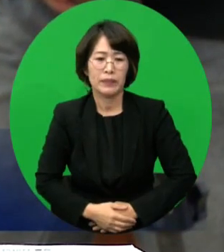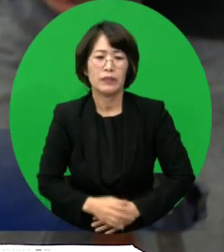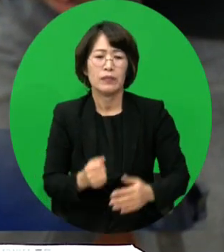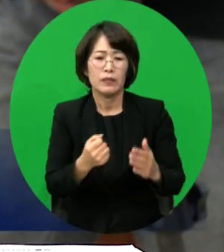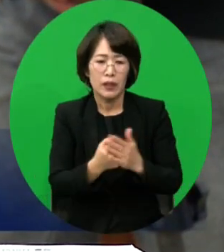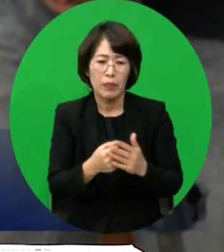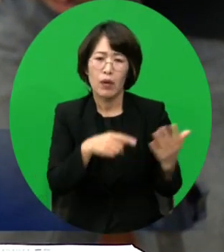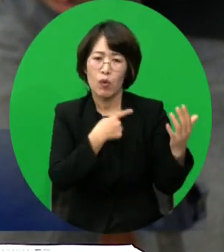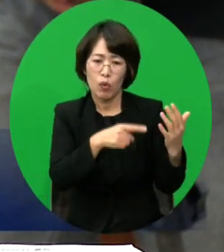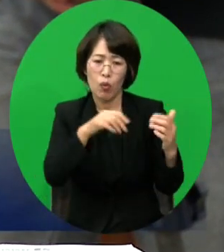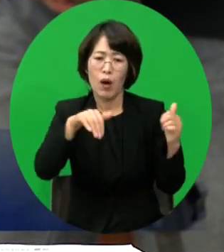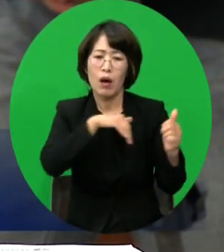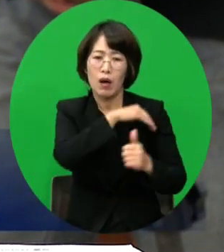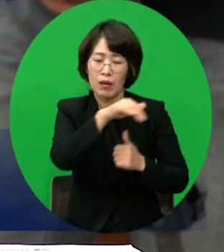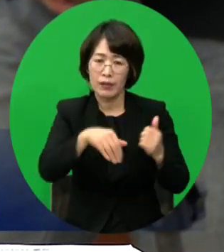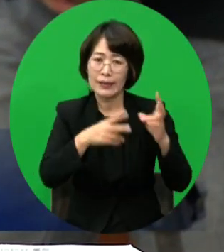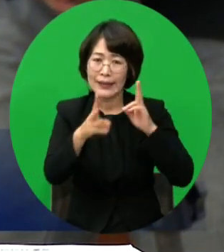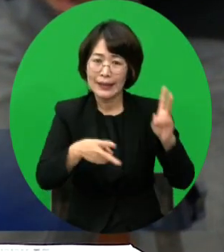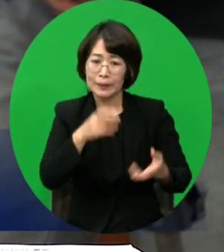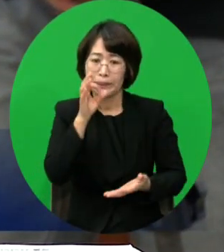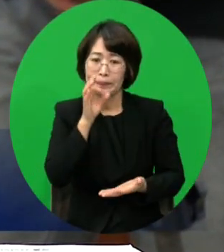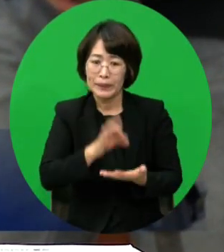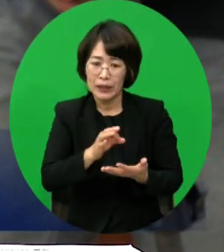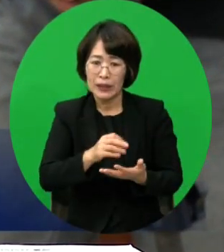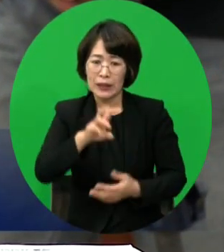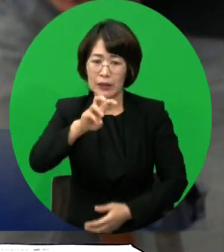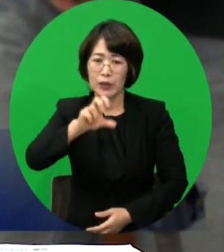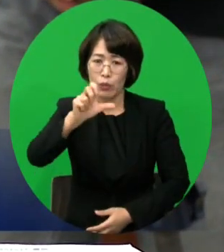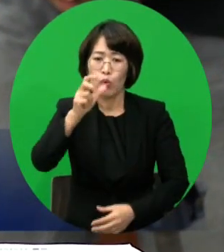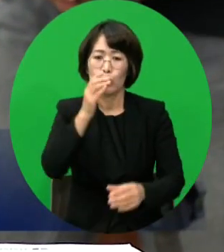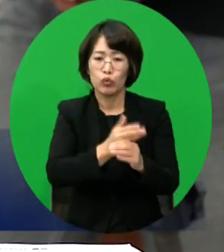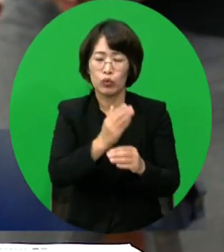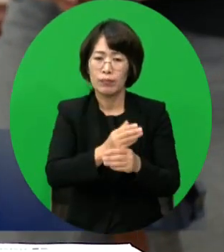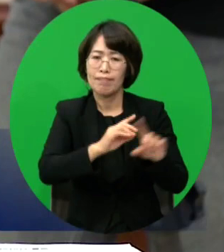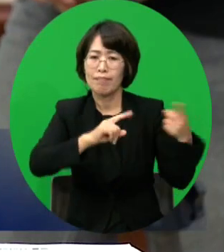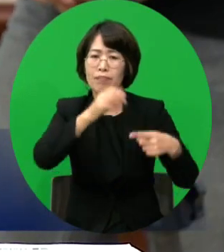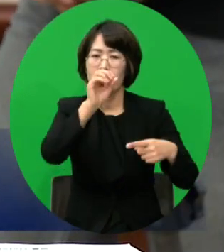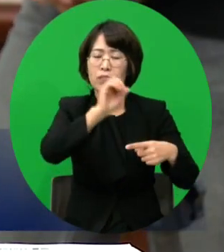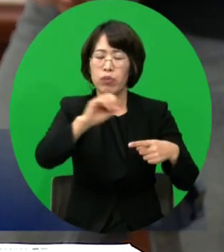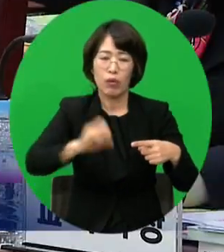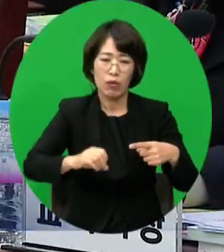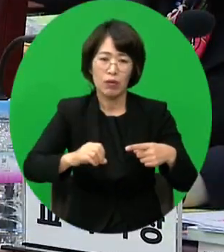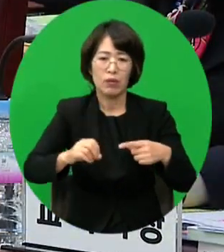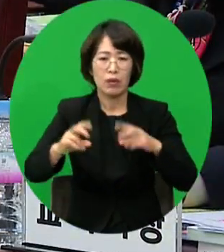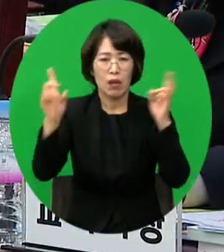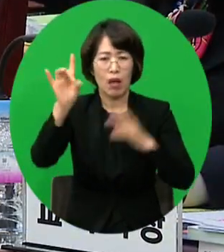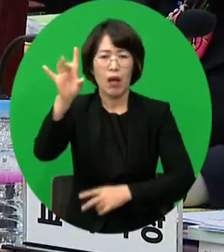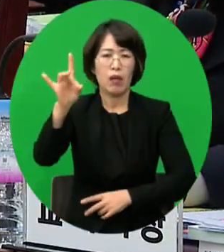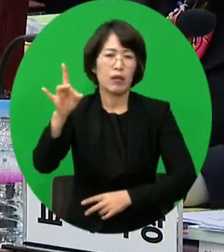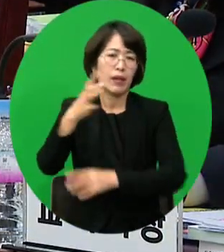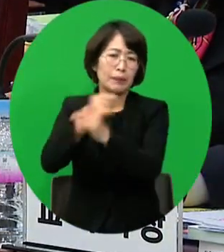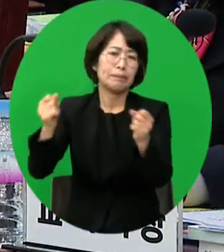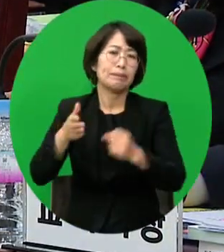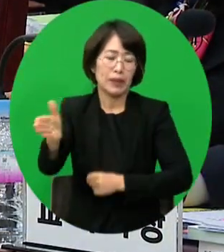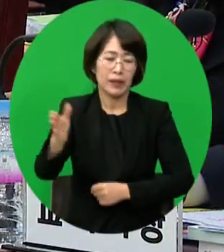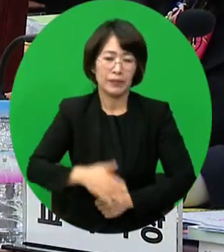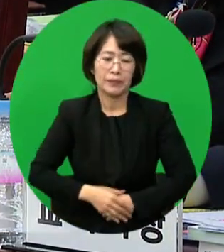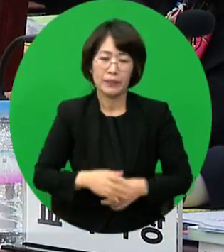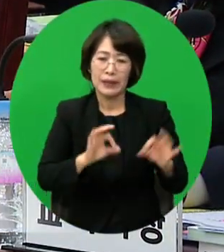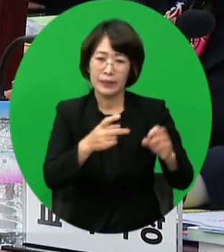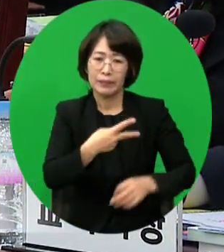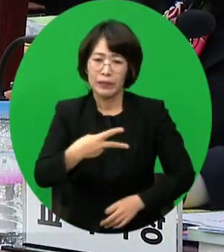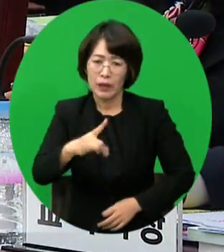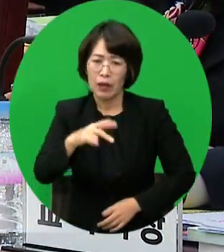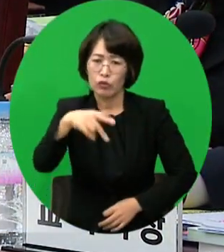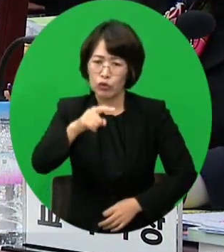그러다 보니까 교육 여건 사업비 총 35건 중에서 100%가 T업체로 갑니다. 김대중 교육감은 특정